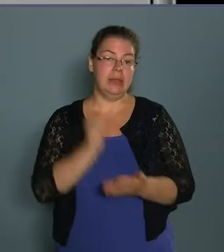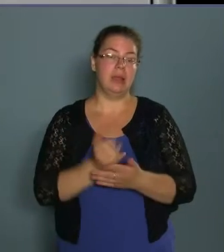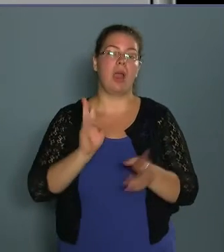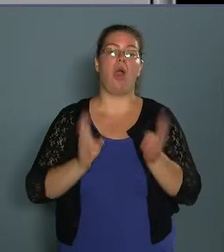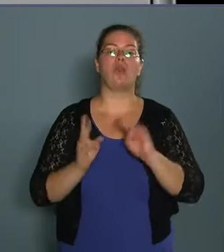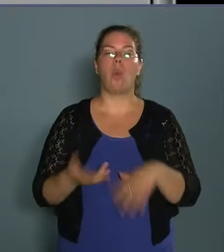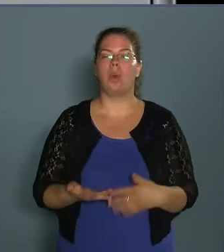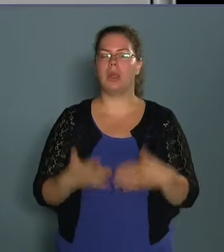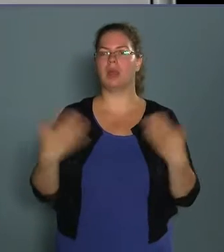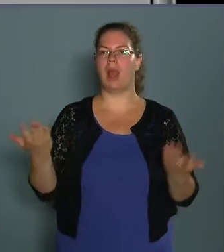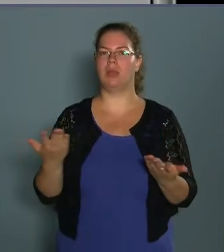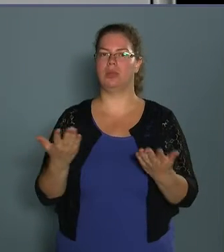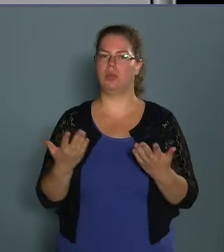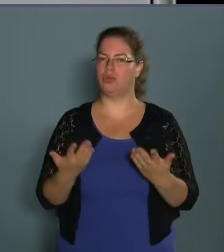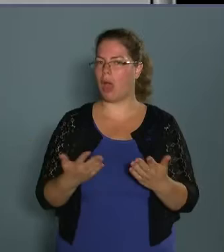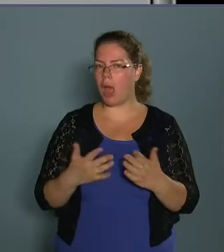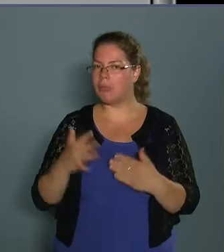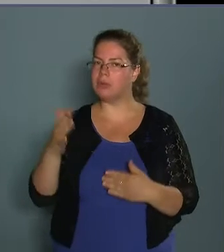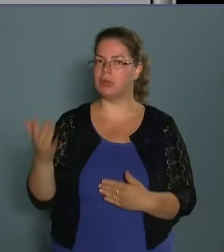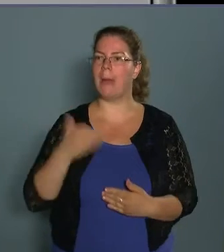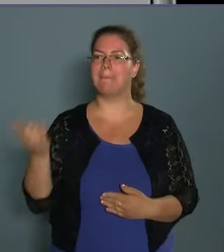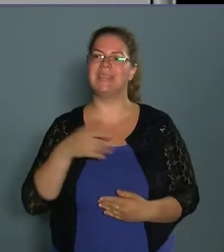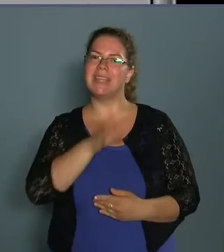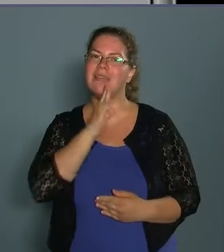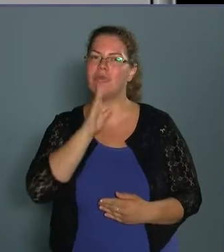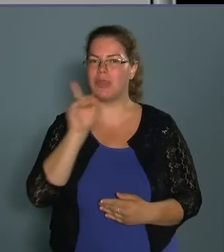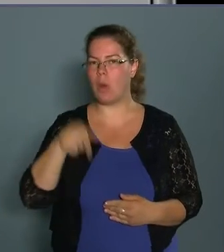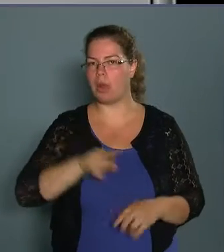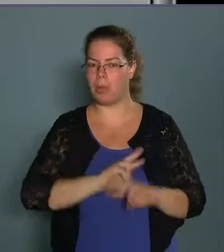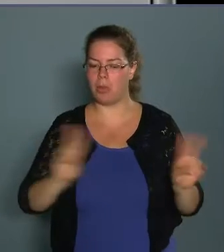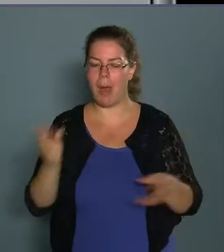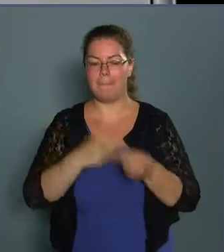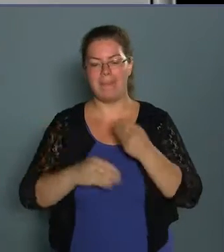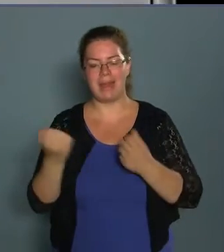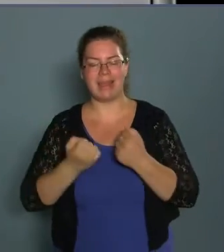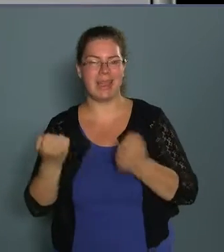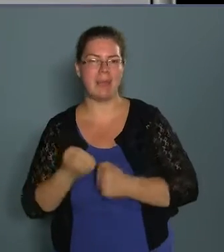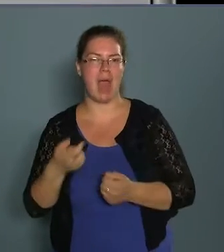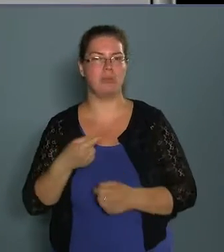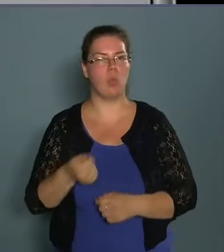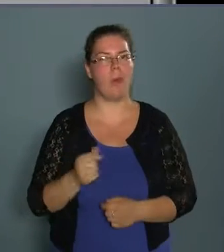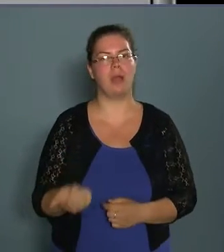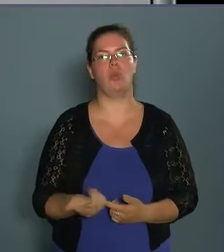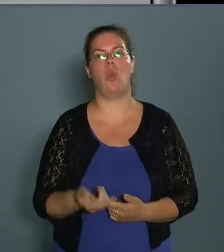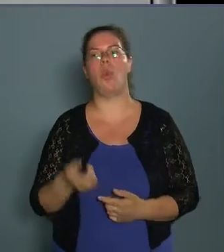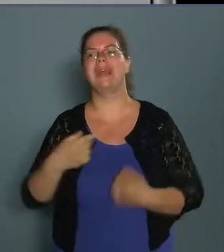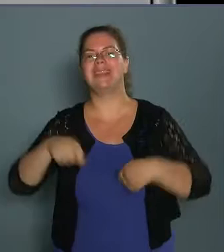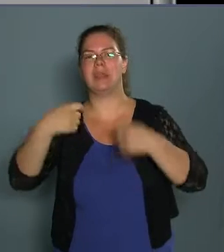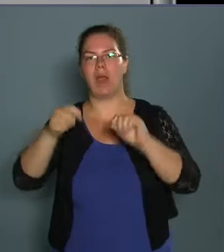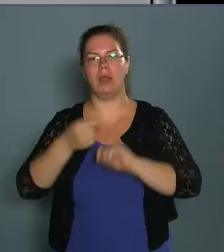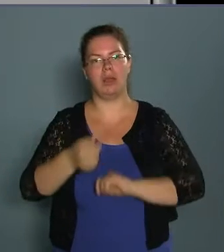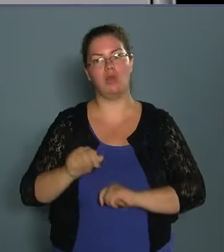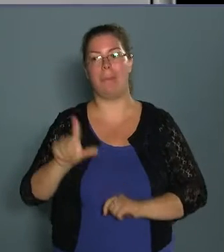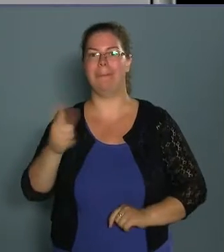Igaz, hogy egy jelentősebb felfutása ennek mindig az őszi hónapokban van, mert ugye a gépjárműadó és az ingatlanadónak a második